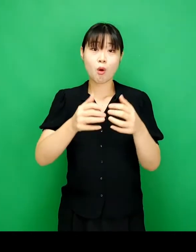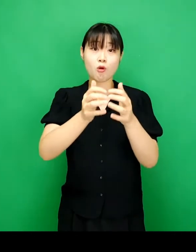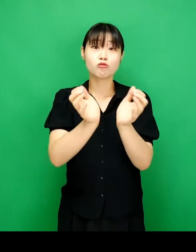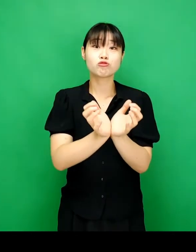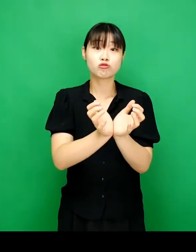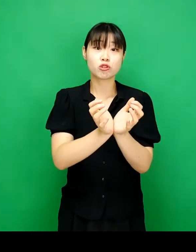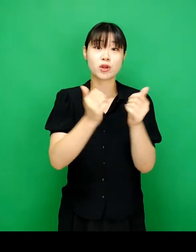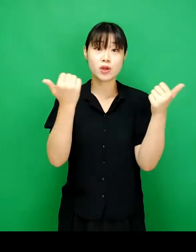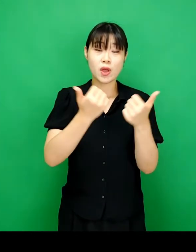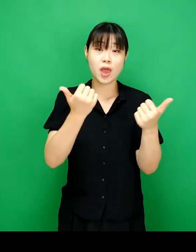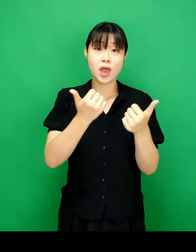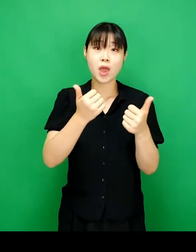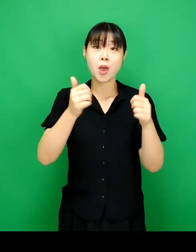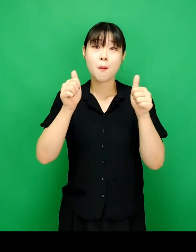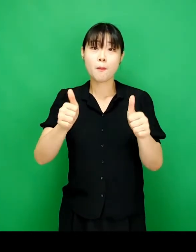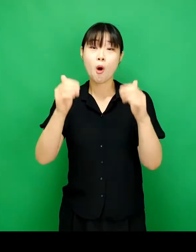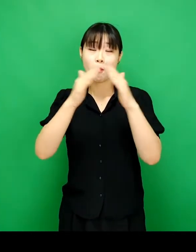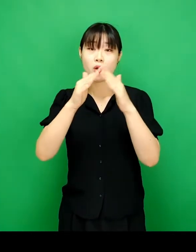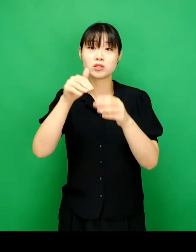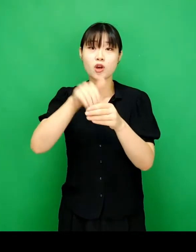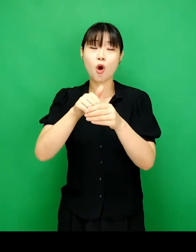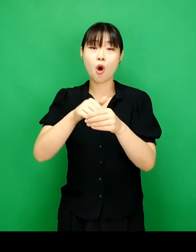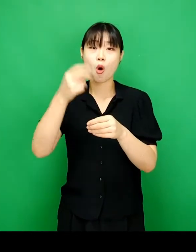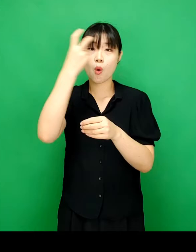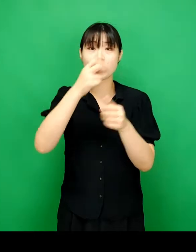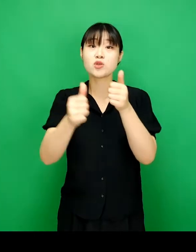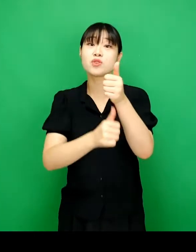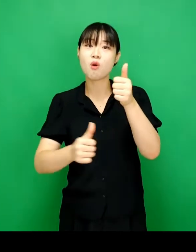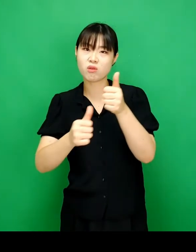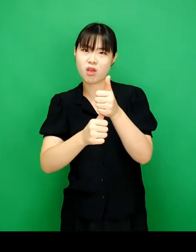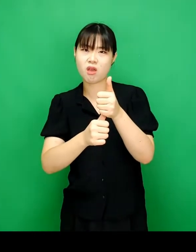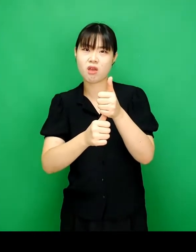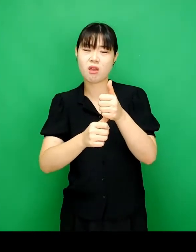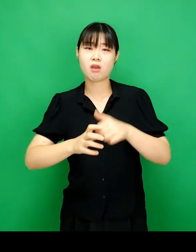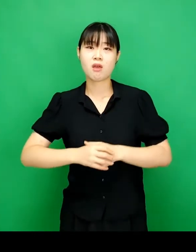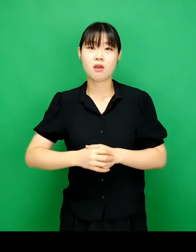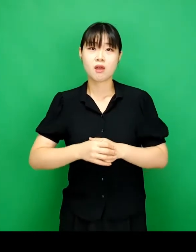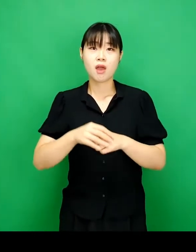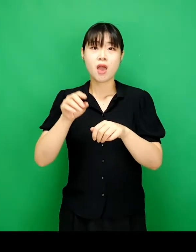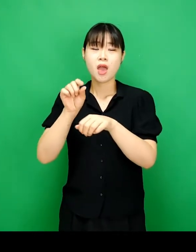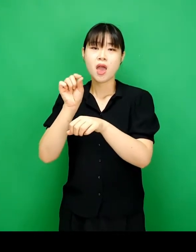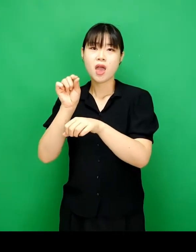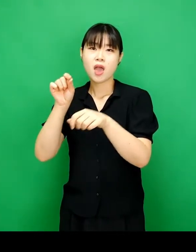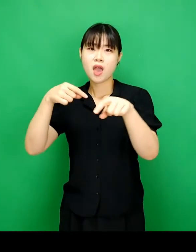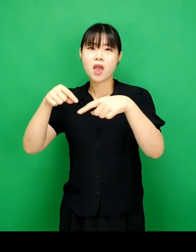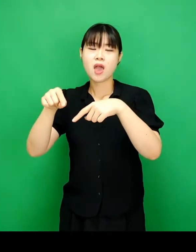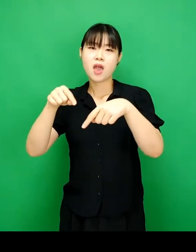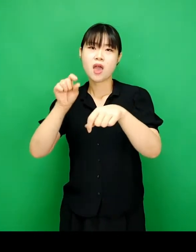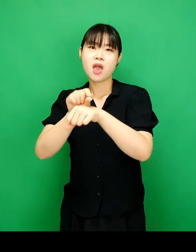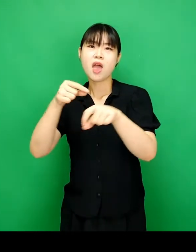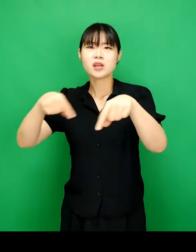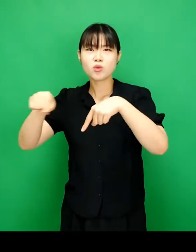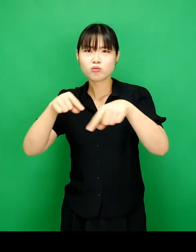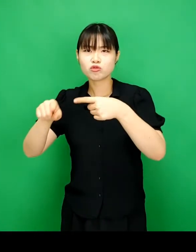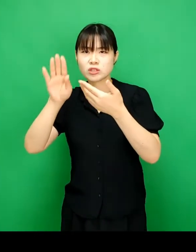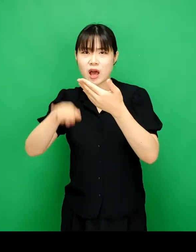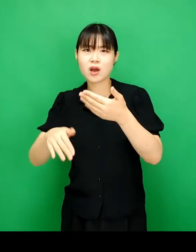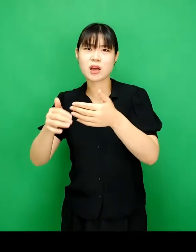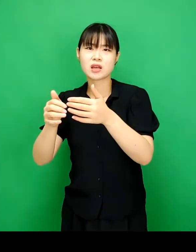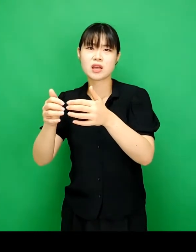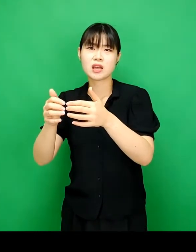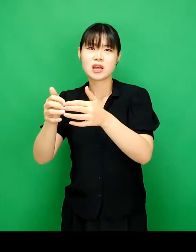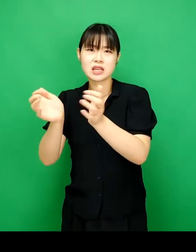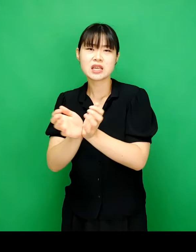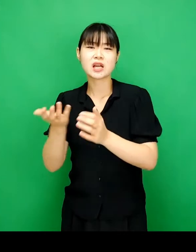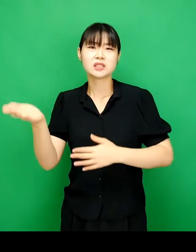들면 국회, 법원, 선거관리위원회 등이 여기에 해당됩니다. 그리고 행정부 산하